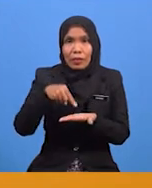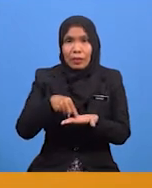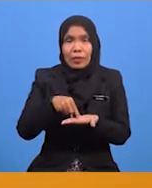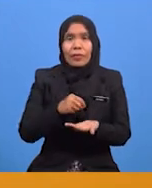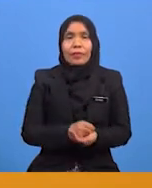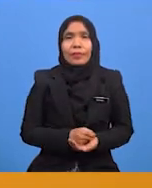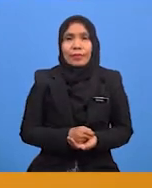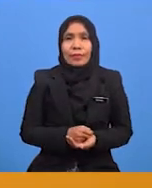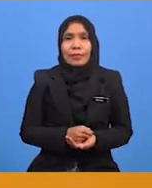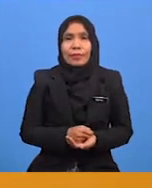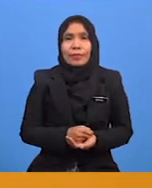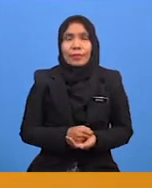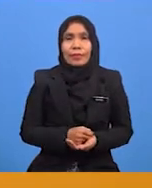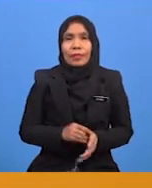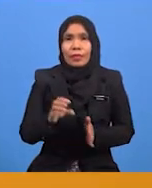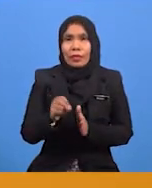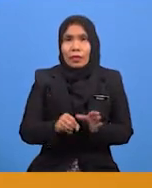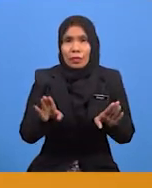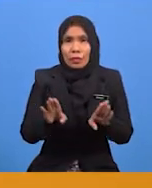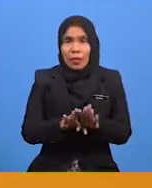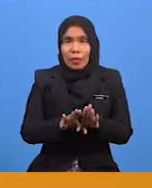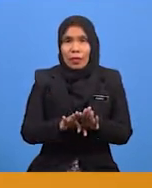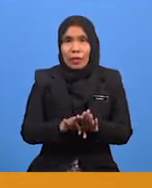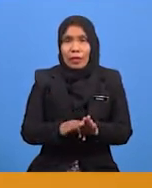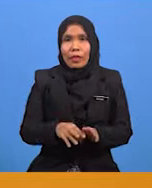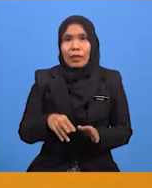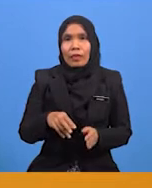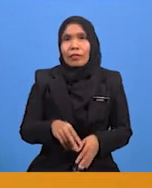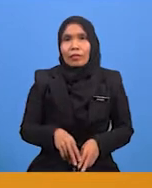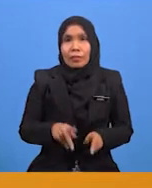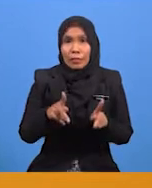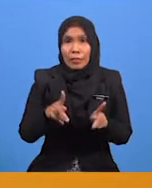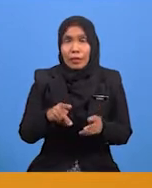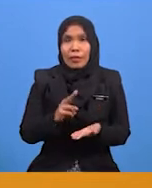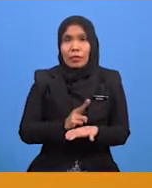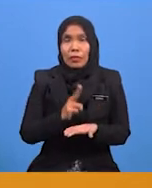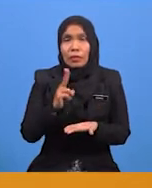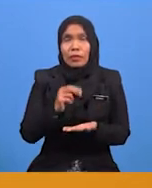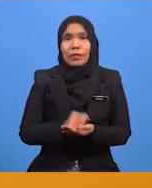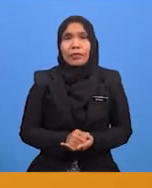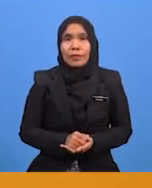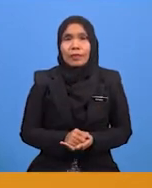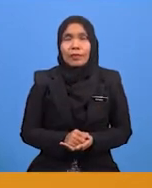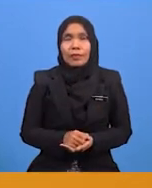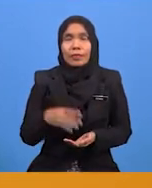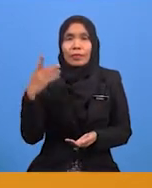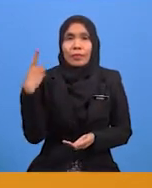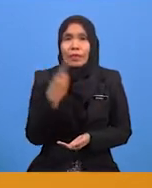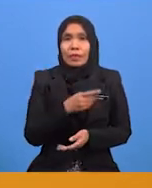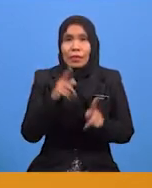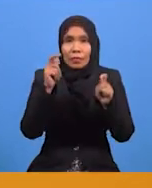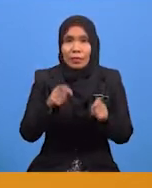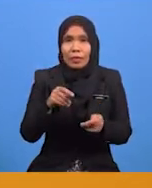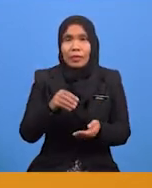kita bahawa sebagai mahasiswa, kita hendaklah bijak menjalani kehidupan di